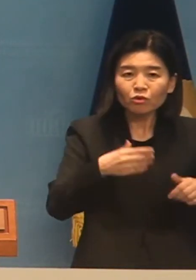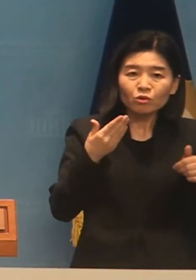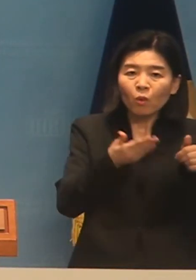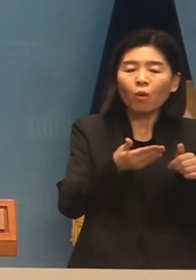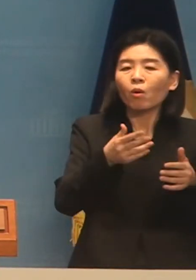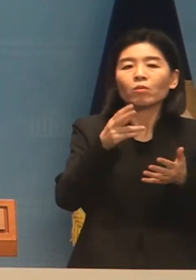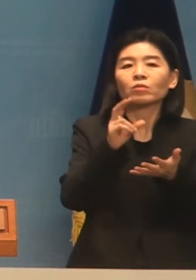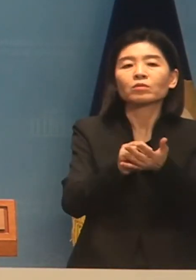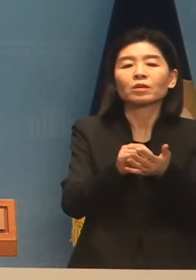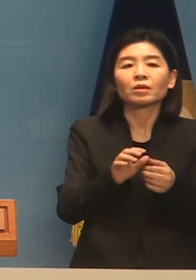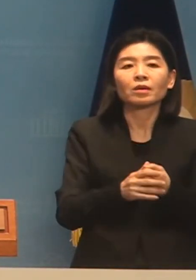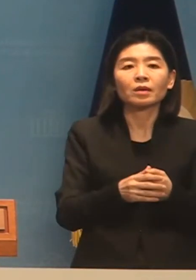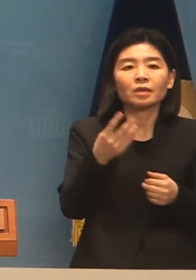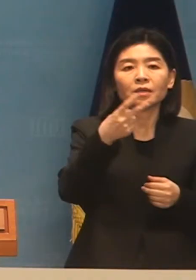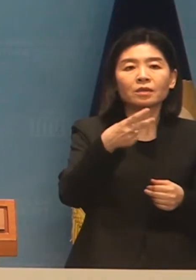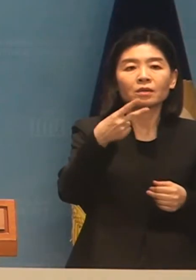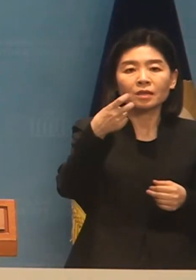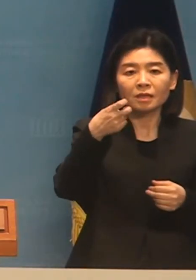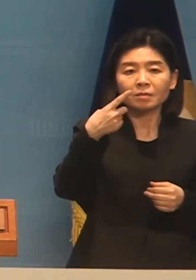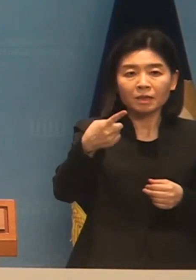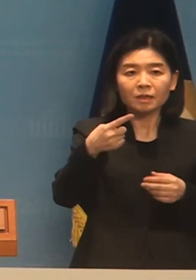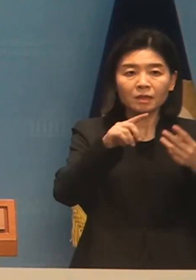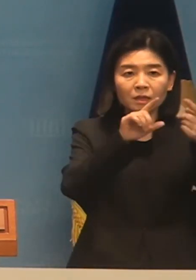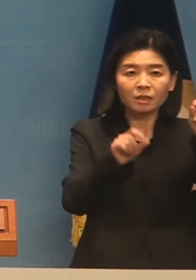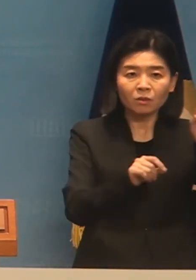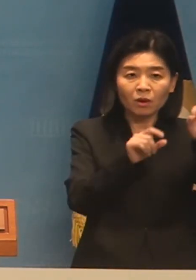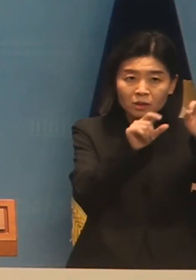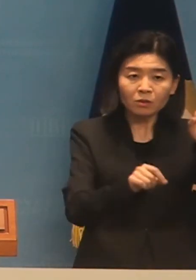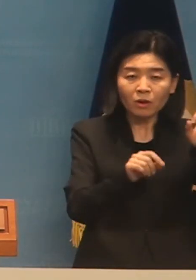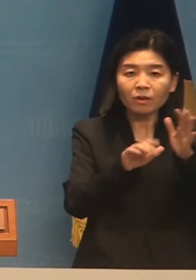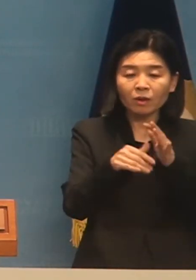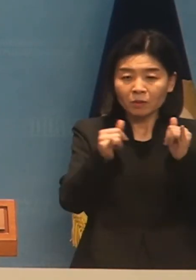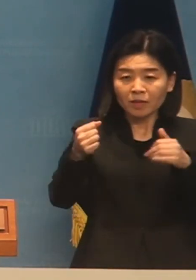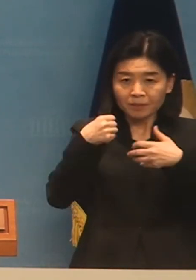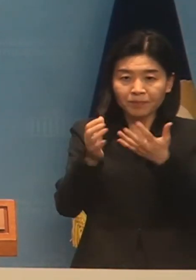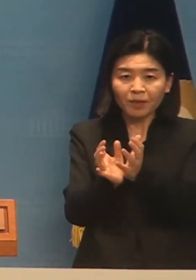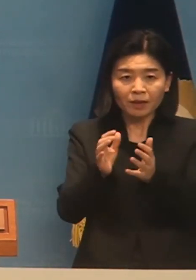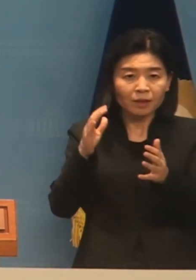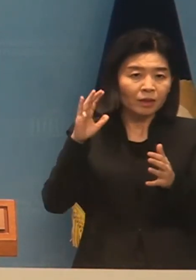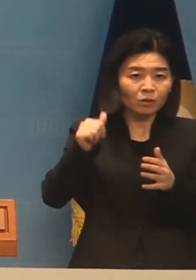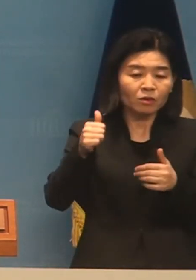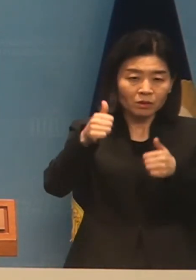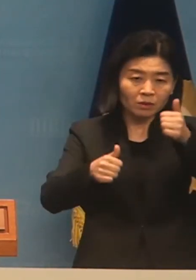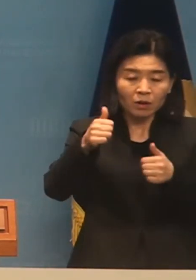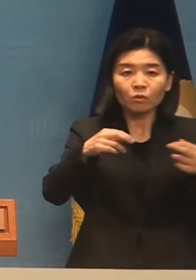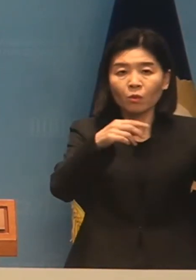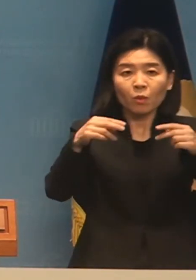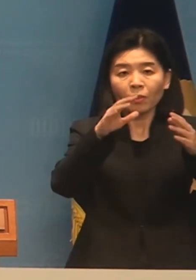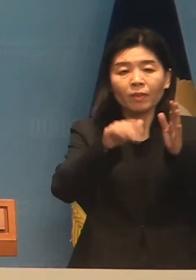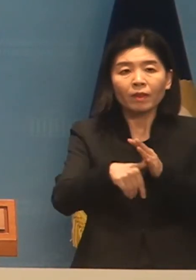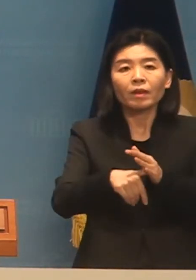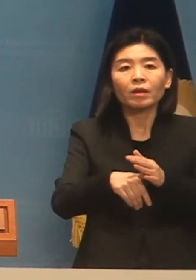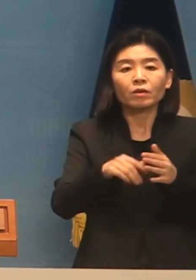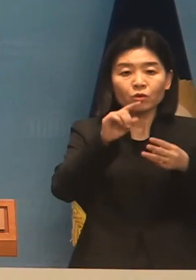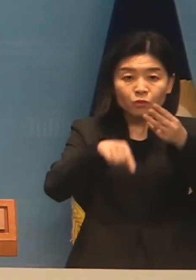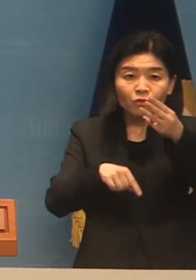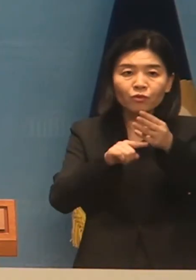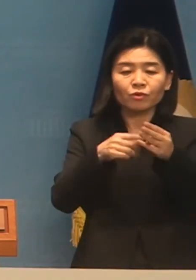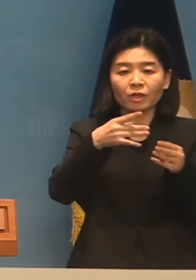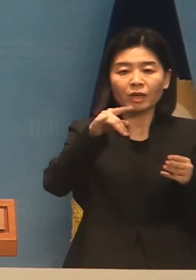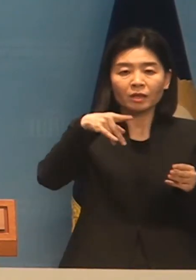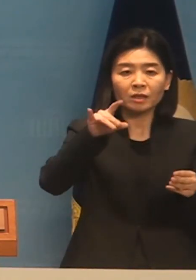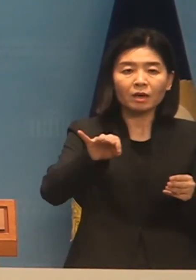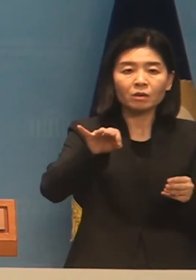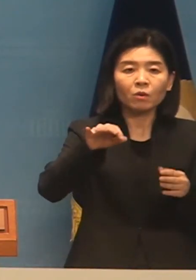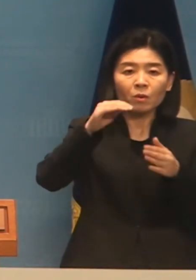대선 기간인 2021년 10월 1일 열린 국민의힘 대선 경선 토론회에서 윤석열 후보가 대장동 개발